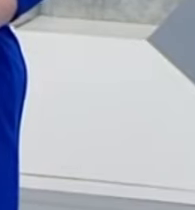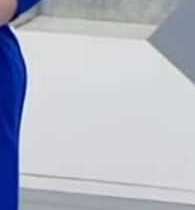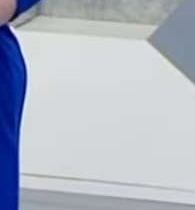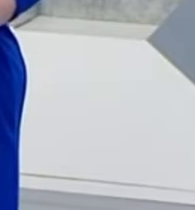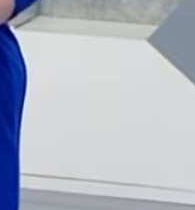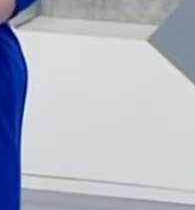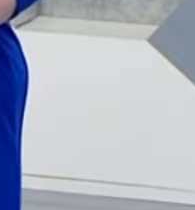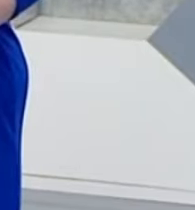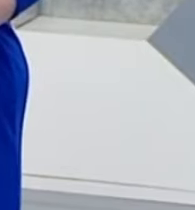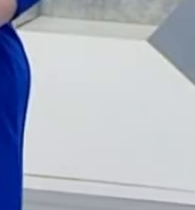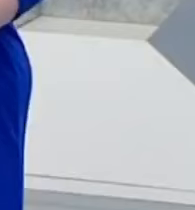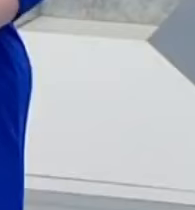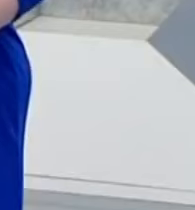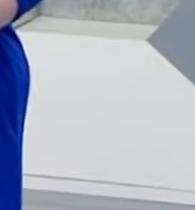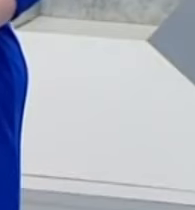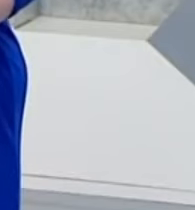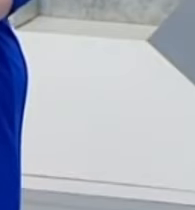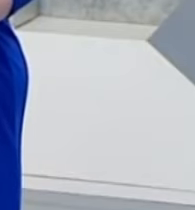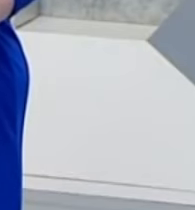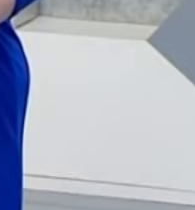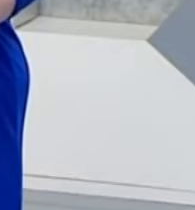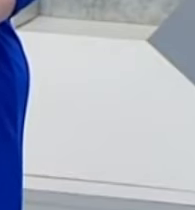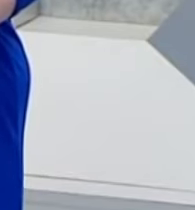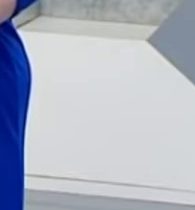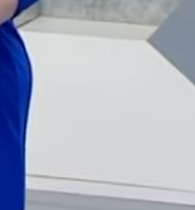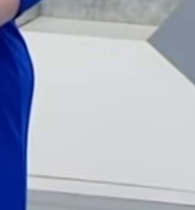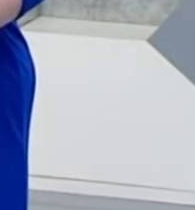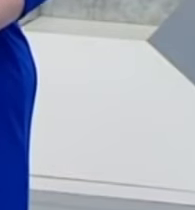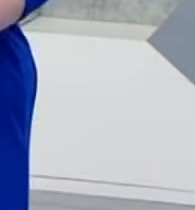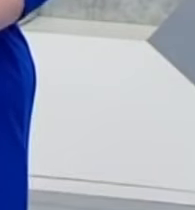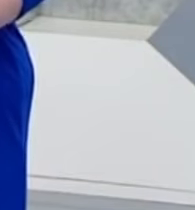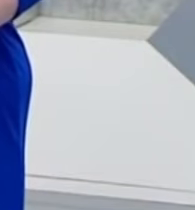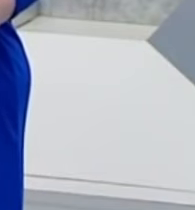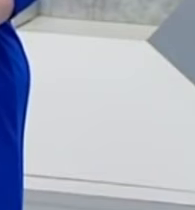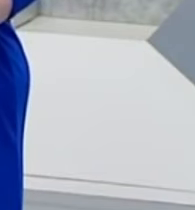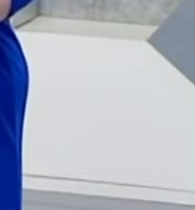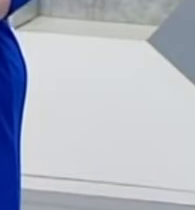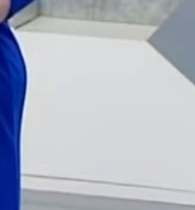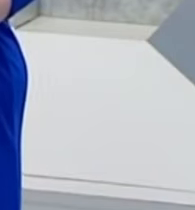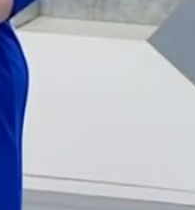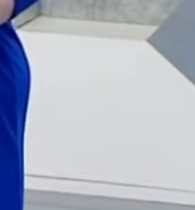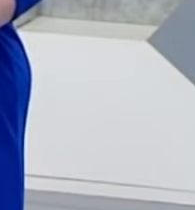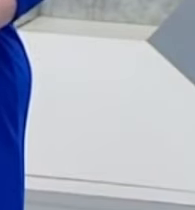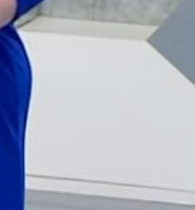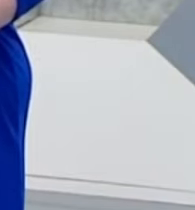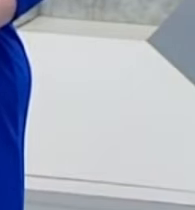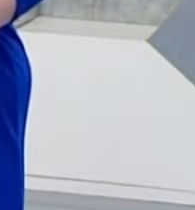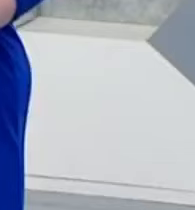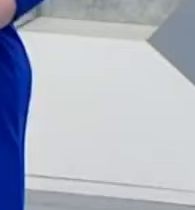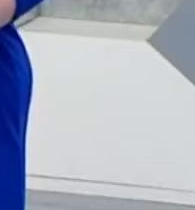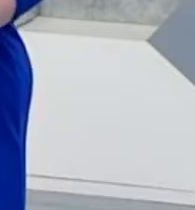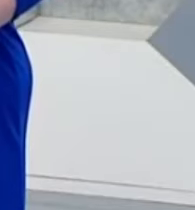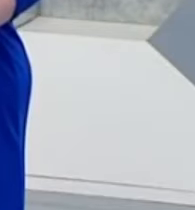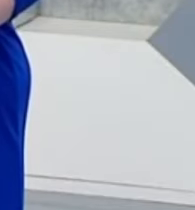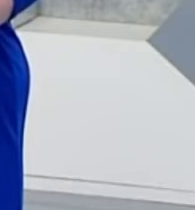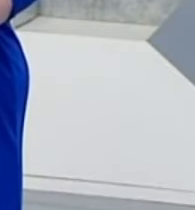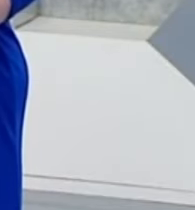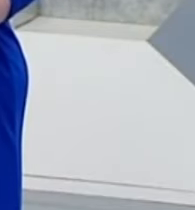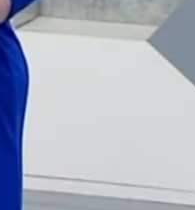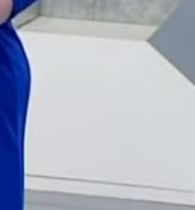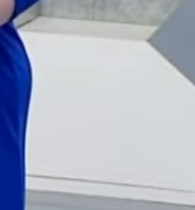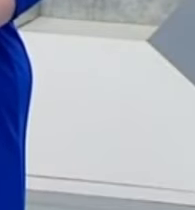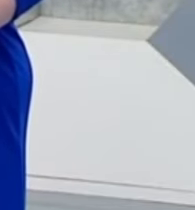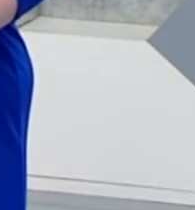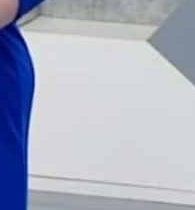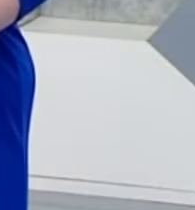Kapuso, para sa mga maiinit na balita, mag-subscribe sa GMA Integrated News sa YouTube. Sa mga kapuso naman abroad, subaybayan nyo kami sa